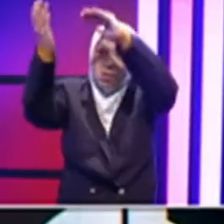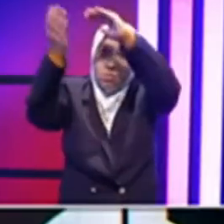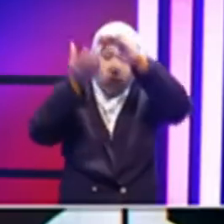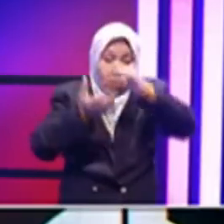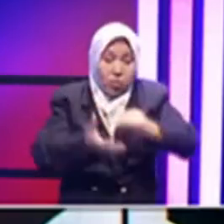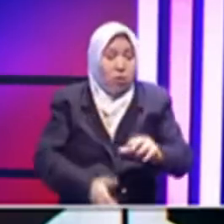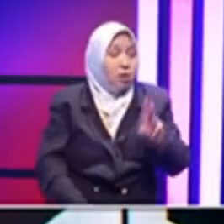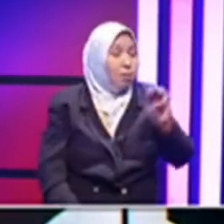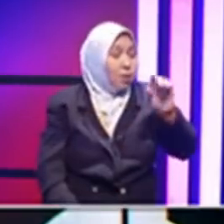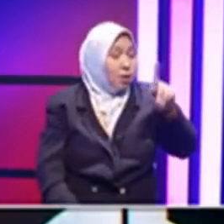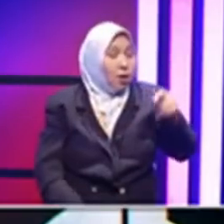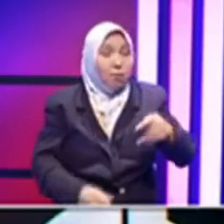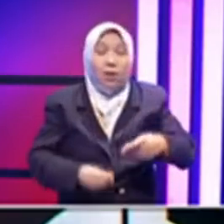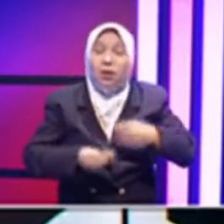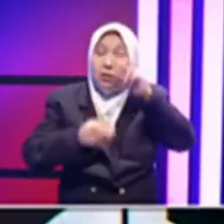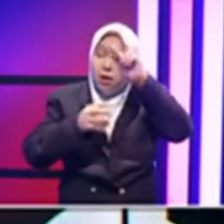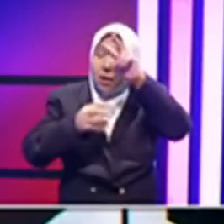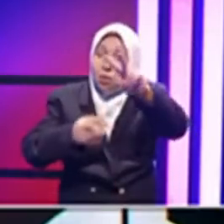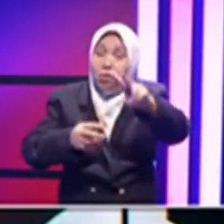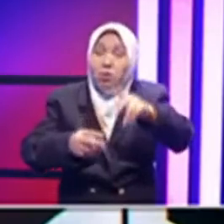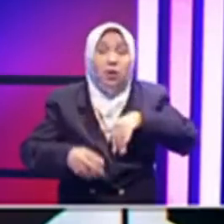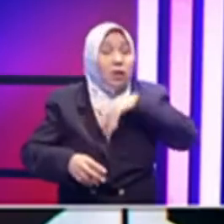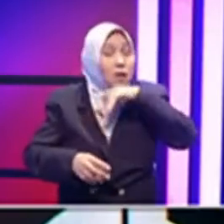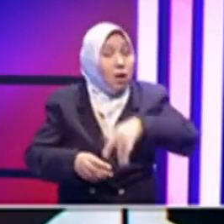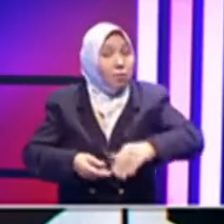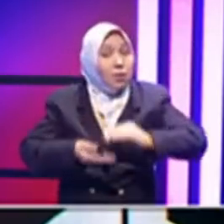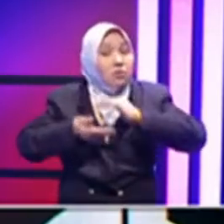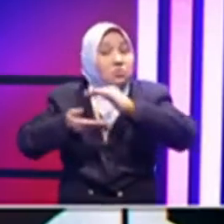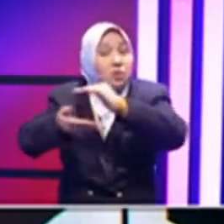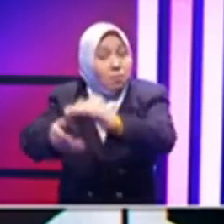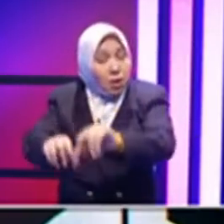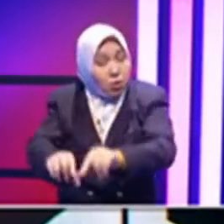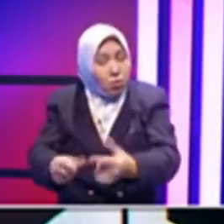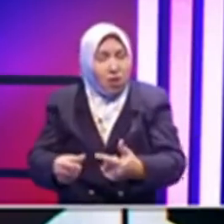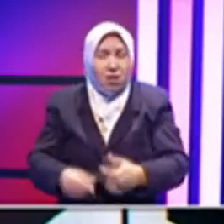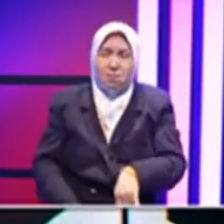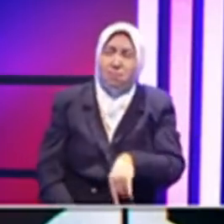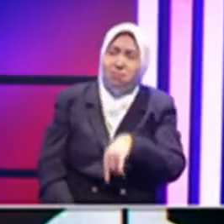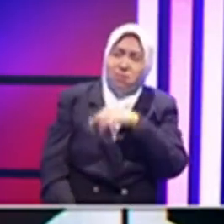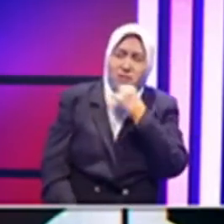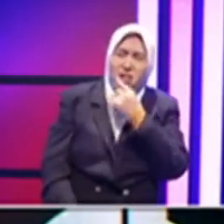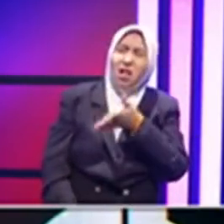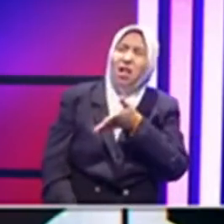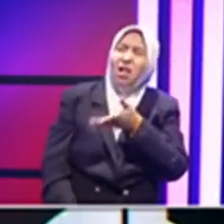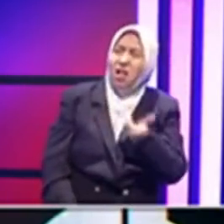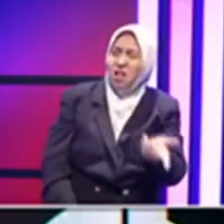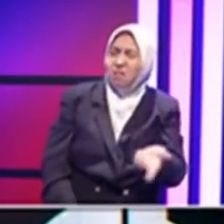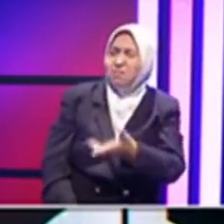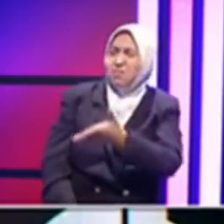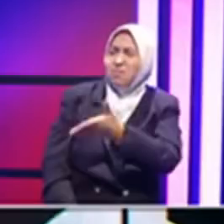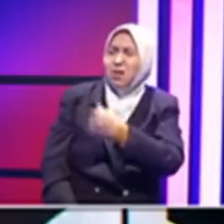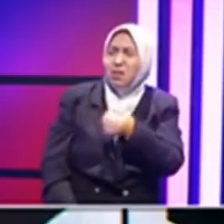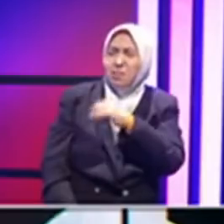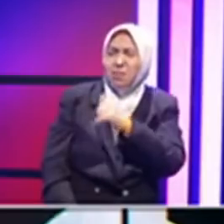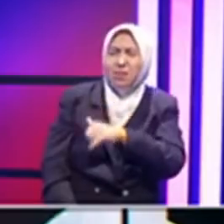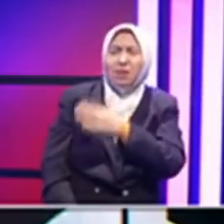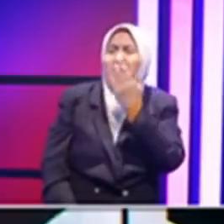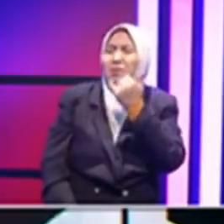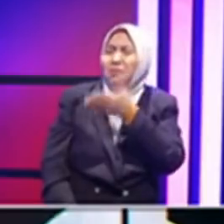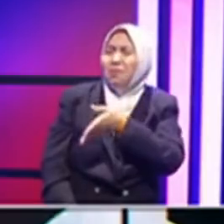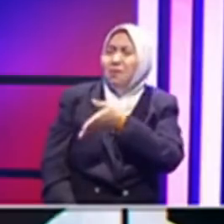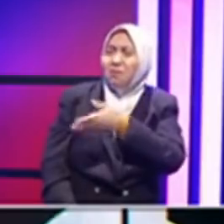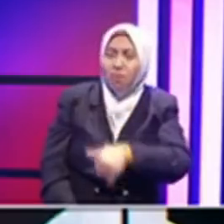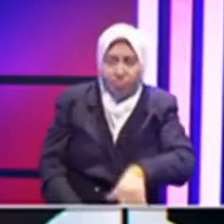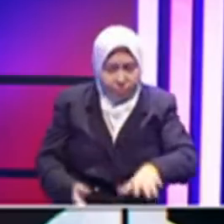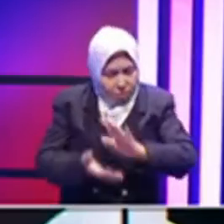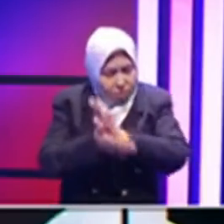Nabi menyampaikan Quran, memberi peringatan, dia rasa pelik pula kan. Apa salah pula dia ni beria-ria. Faqala al-kafiruna